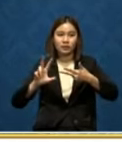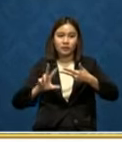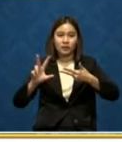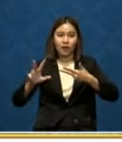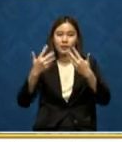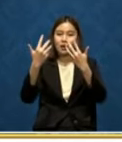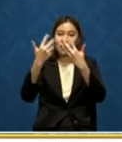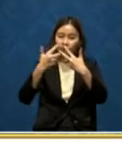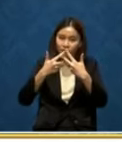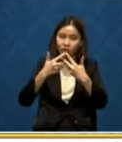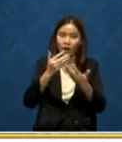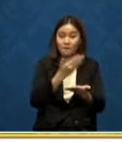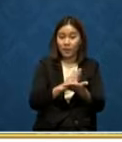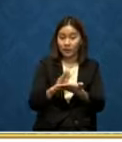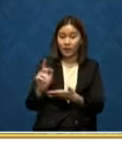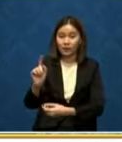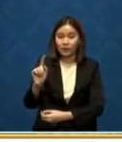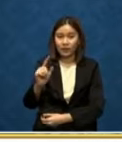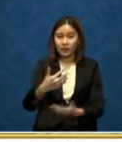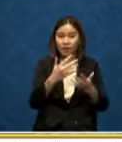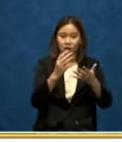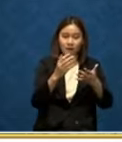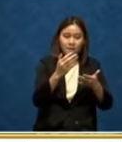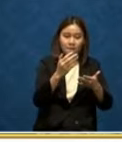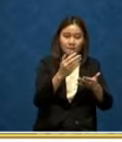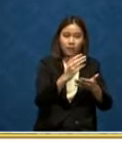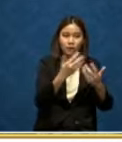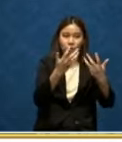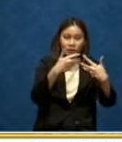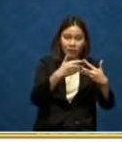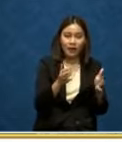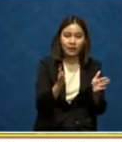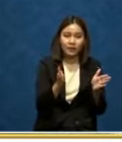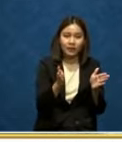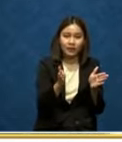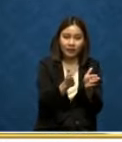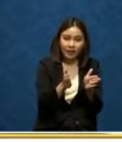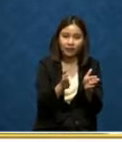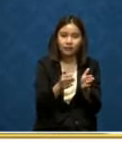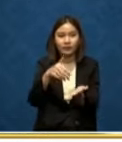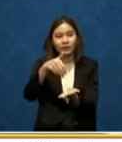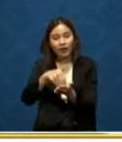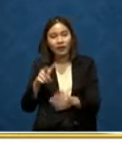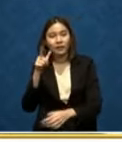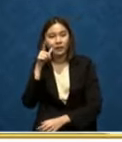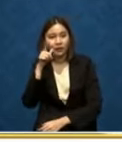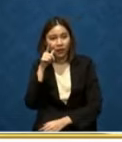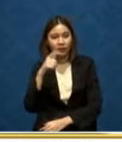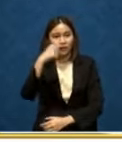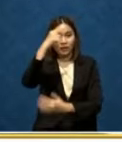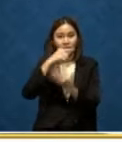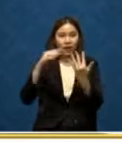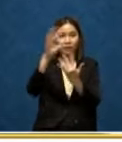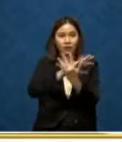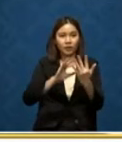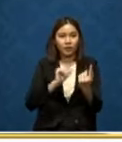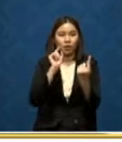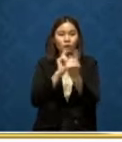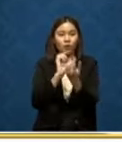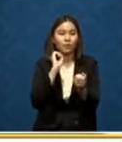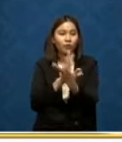เพื่ออุตสาหกรรมอุตสาหกรรมก็แบ่งได้นะครับอุตสาหกรรมขนาดเล็กขนาดกลางขนาดใหญ่ประเทศไทยต้องเผชิญกับสภาวะ